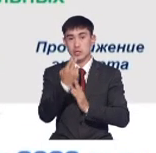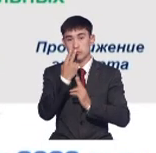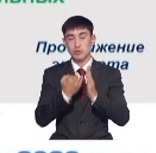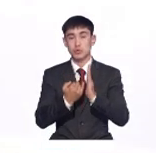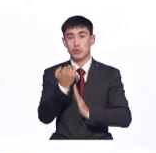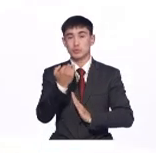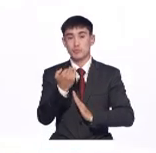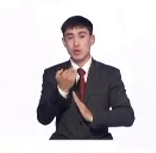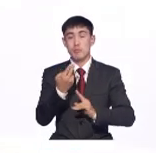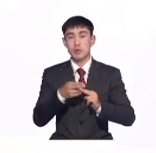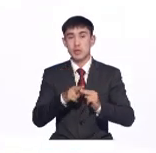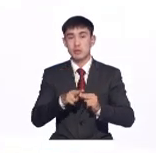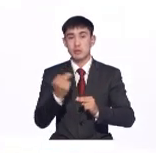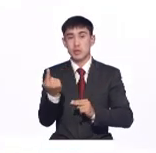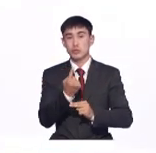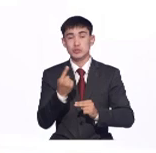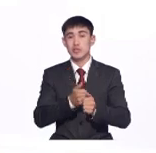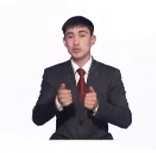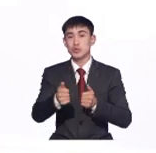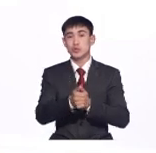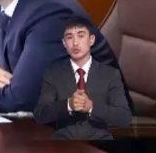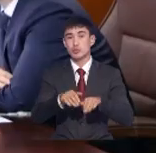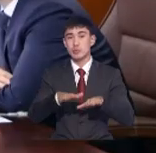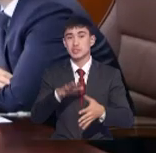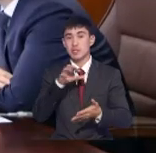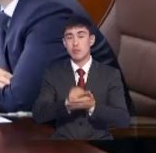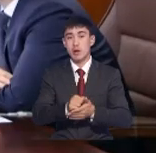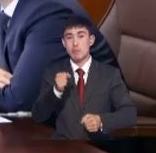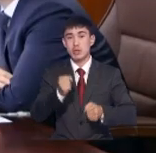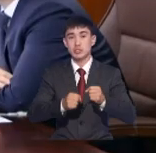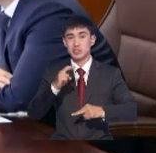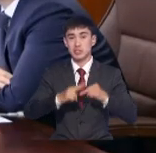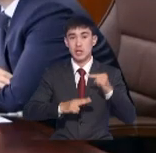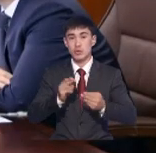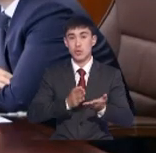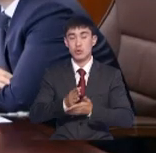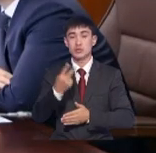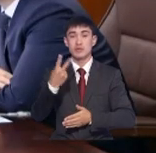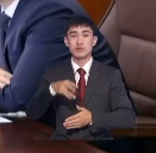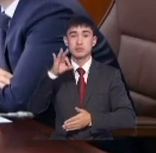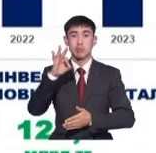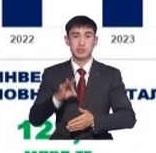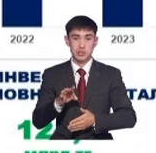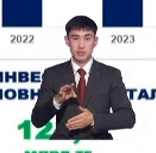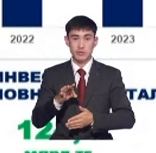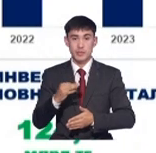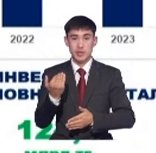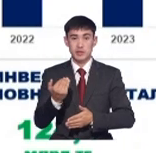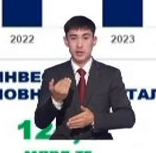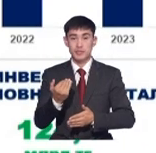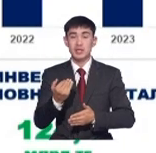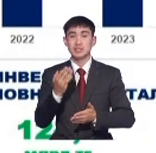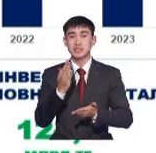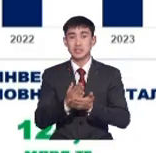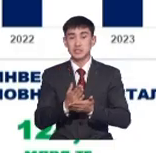показывать рост при этом одну из лидирующих позиций занимает Машиностроительная отрасль 20% в